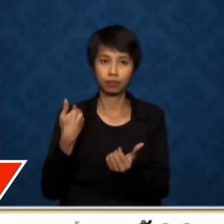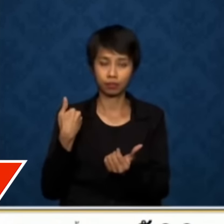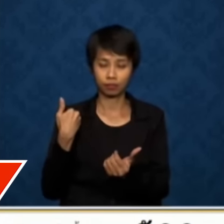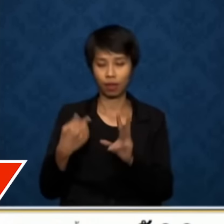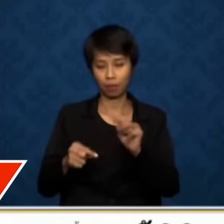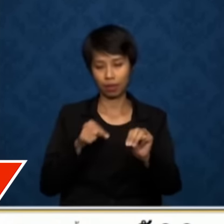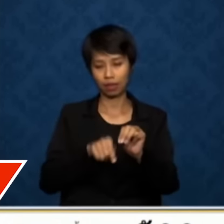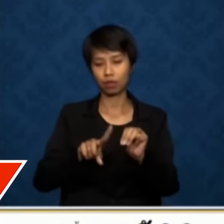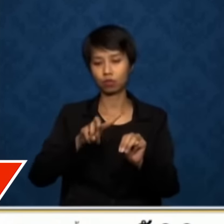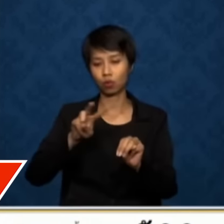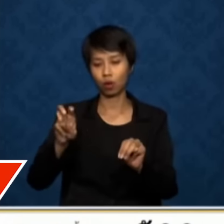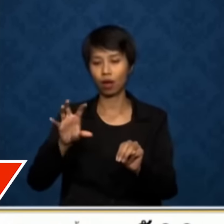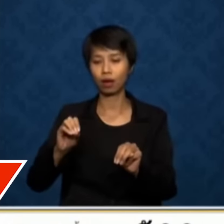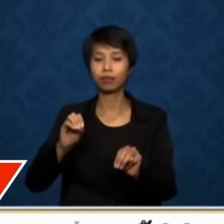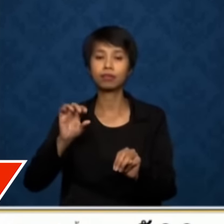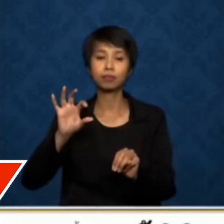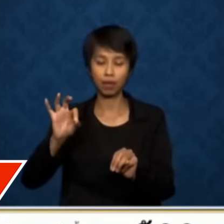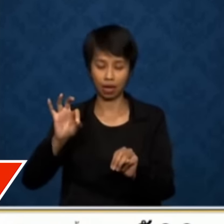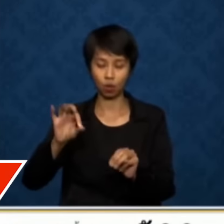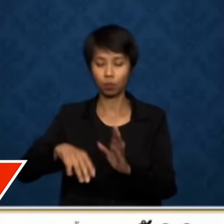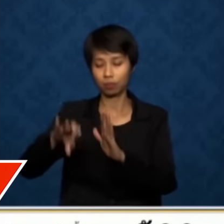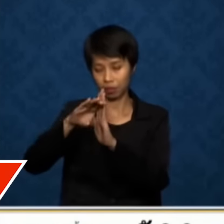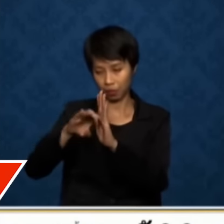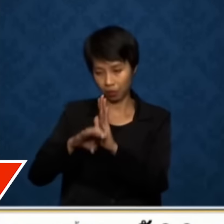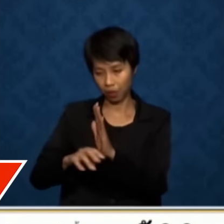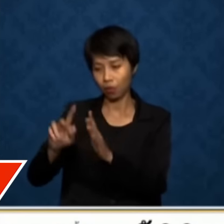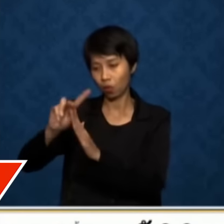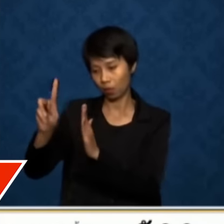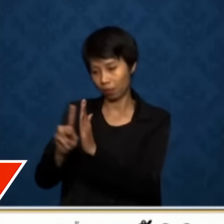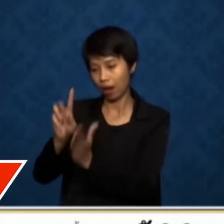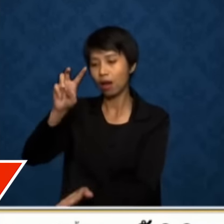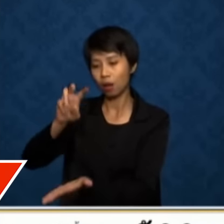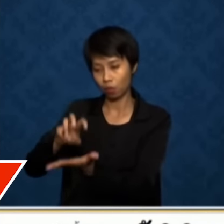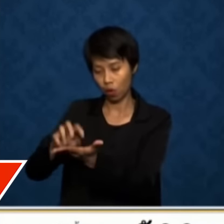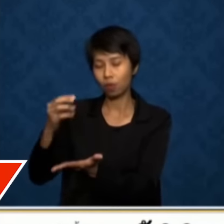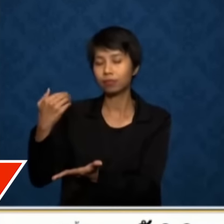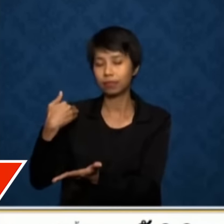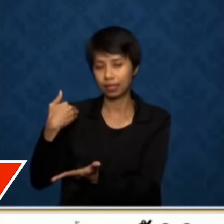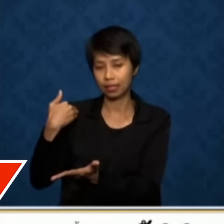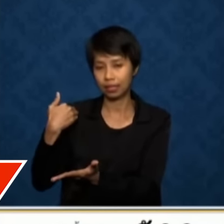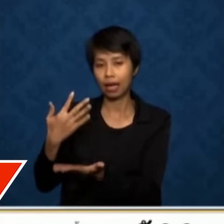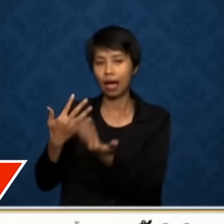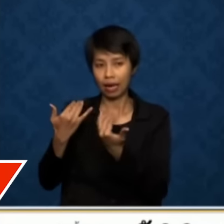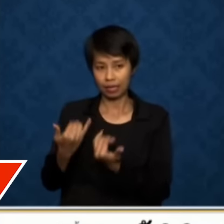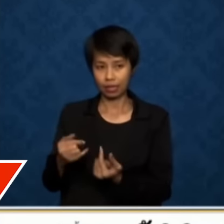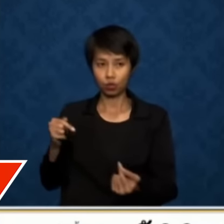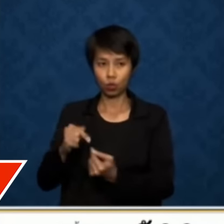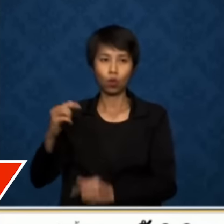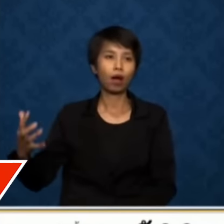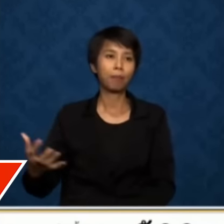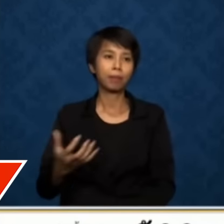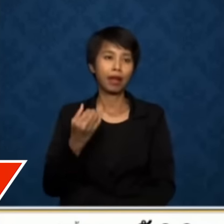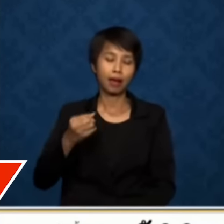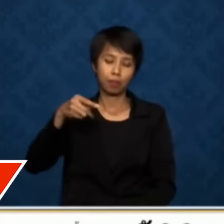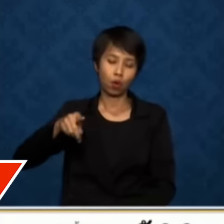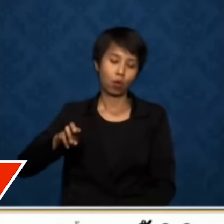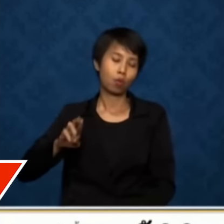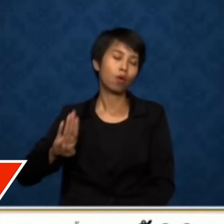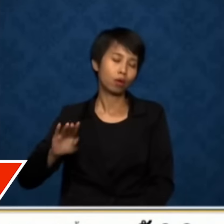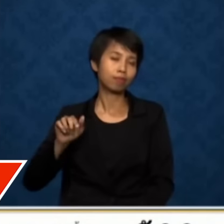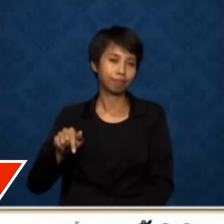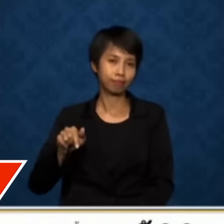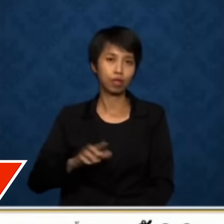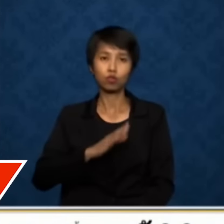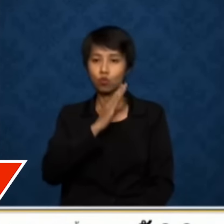า259นะครับตามลำดับซึ่งตรงนี้เนี่ยเป็นเรื่องของพระราชอำนาจโดยแท้ถ้าจะอภิปร